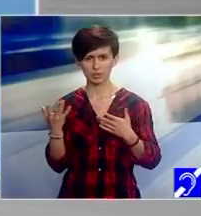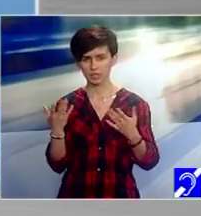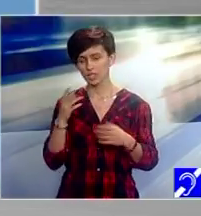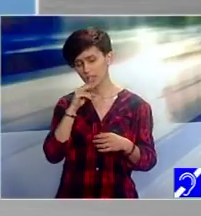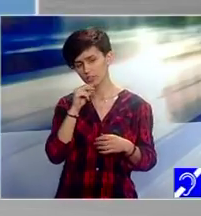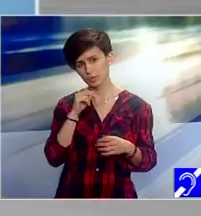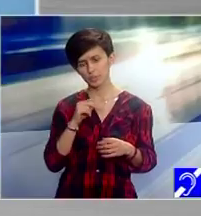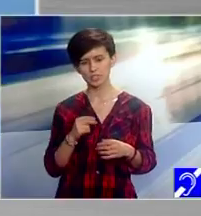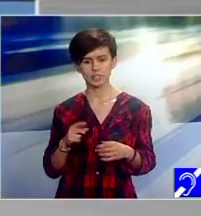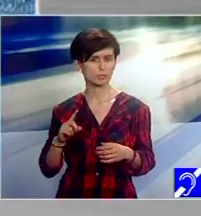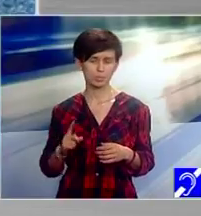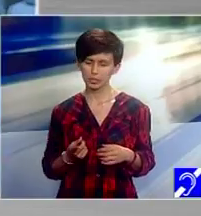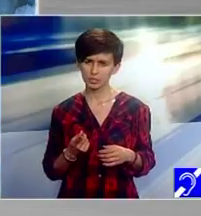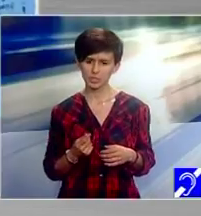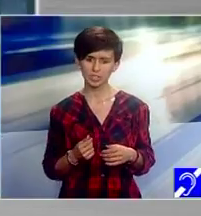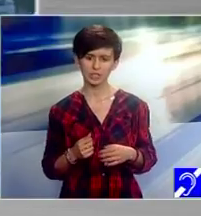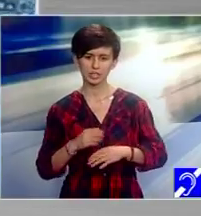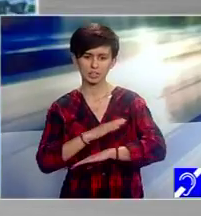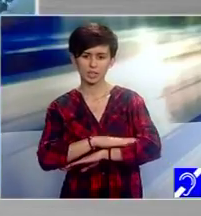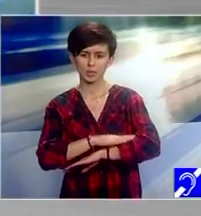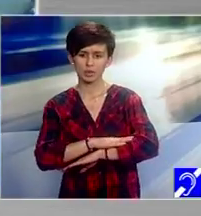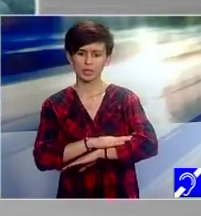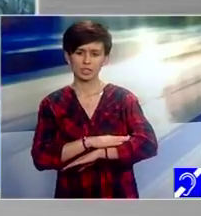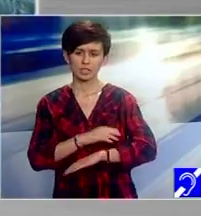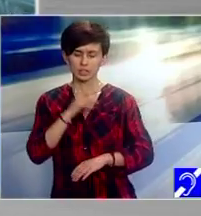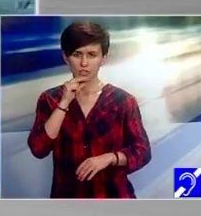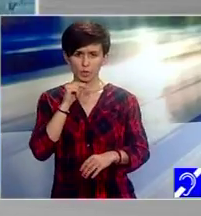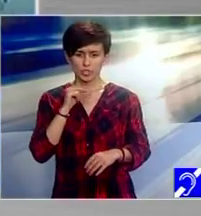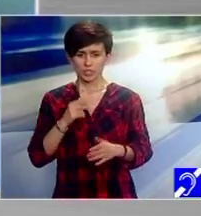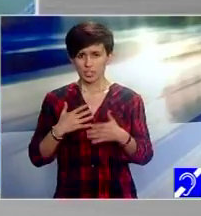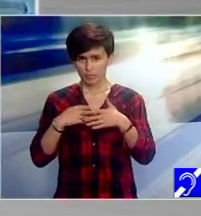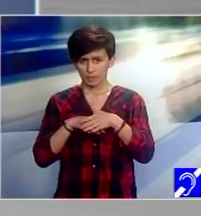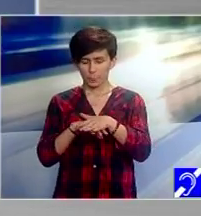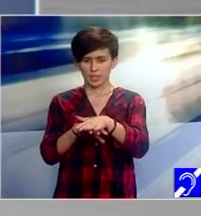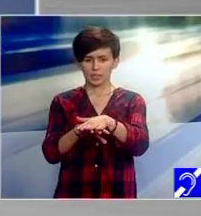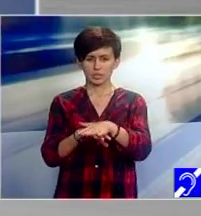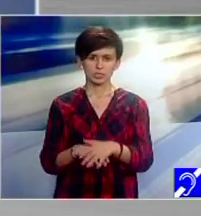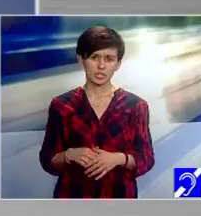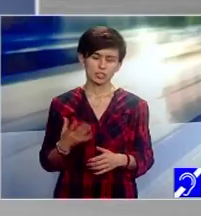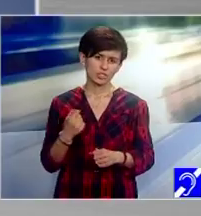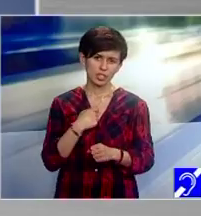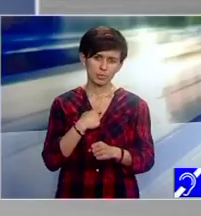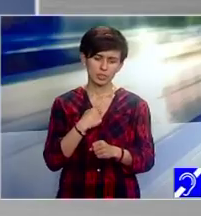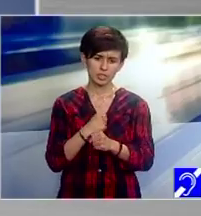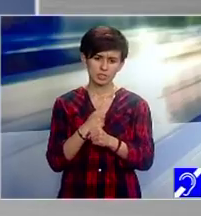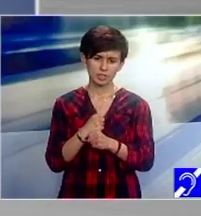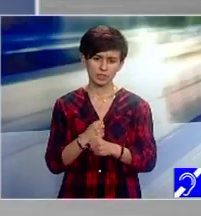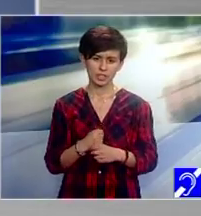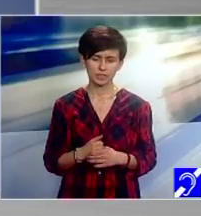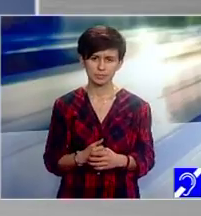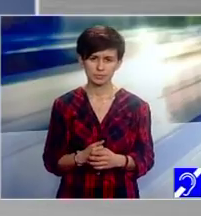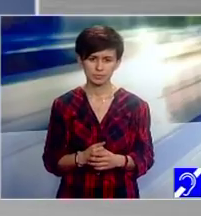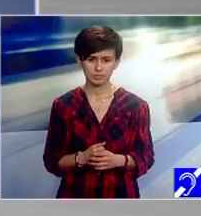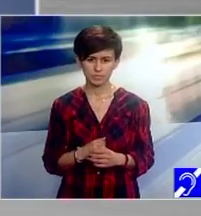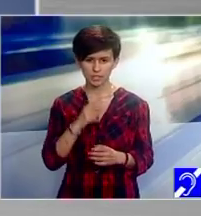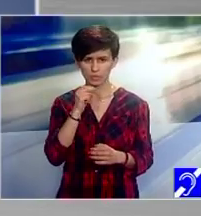despre potențial, vorbește despre exact. Capabilități, vorbește despre incluziune. Ceea ce pot să facă. Vorbește despre inovație despre ceea ce socială suntem